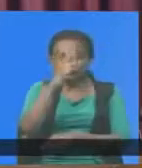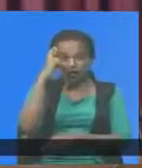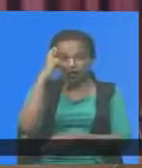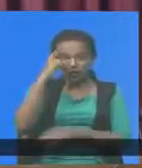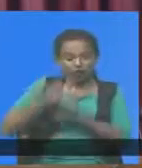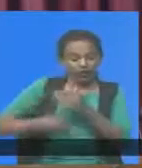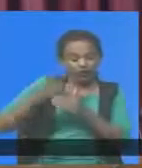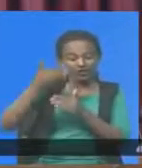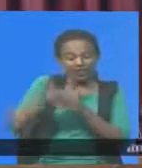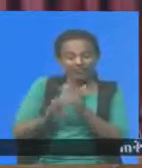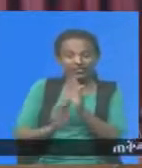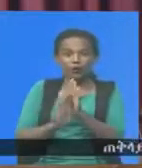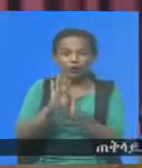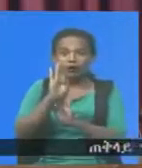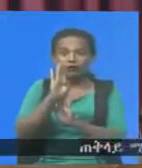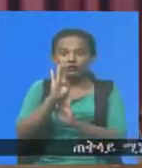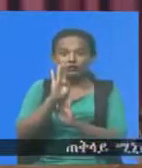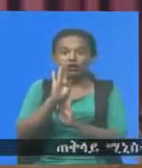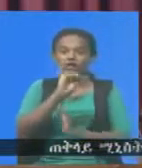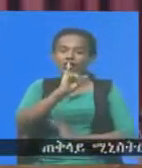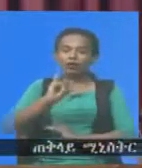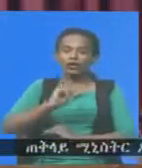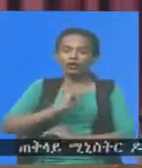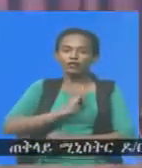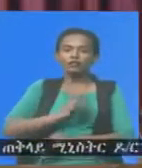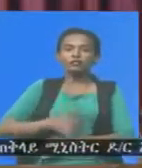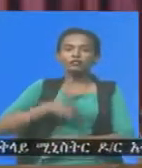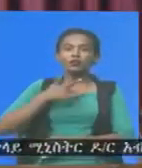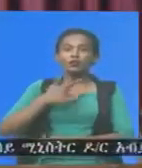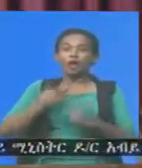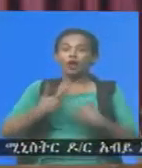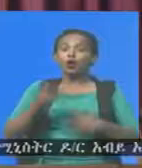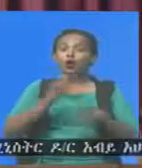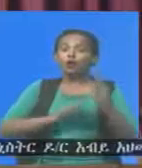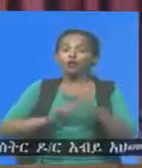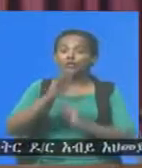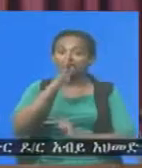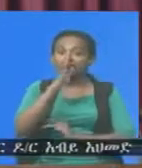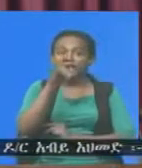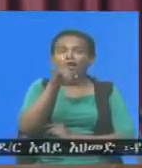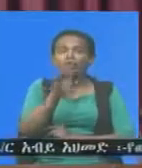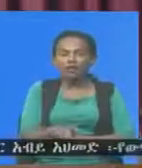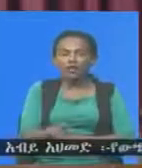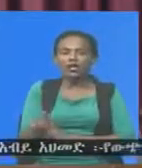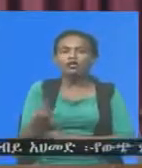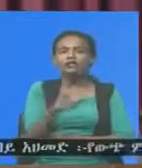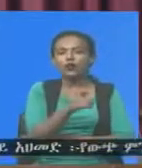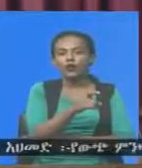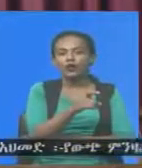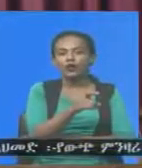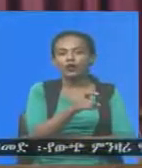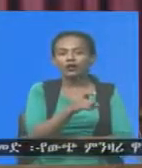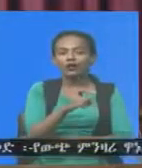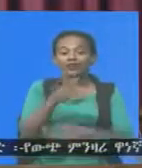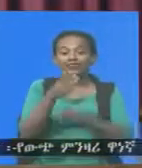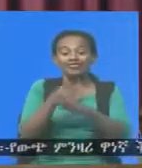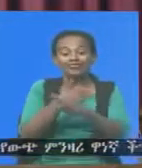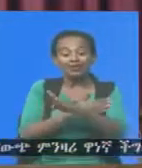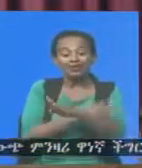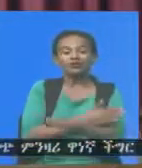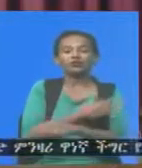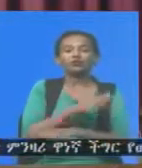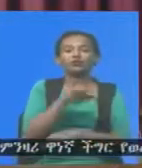በቀጣይነት ለማልማት የባለቤትነት ስሜት ያለው ማህበረሰብ መፍጠር አስፈላጊ በመሆኑ እርምት